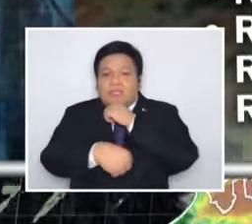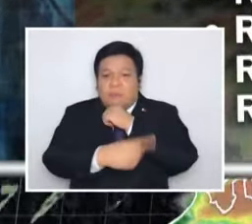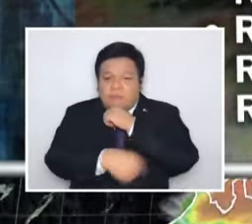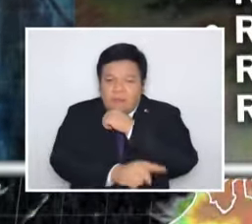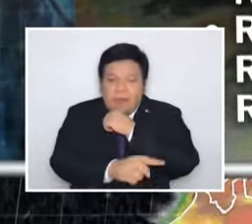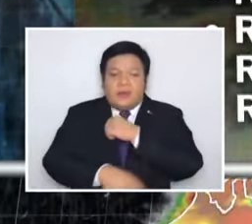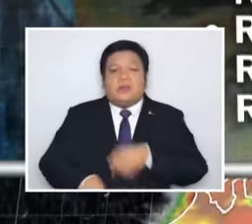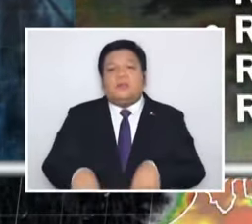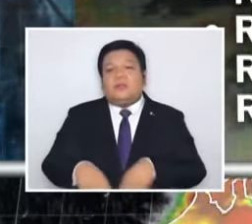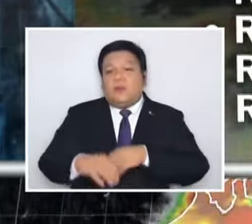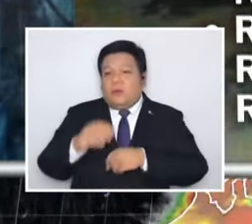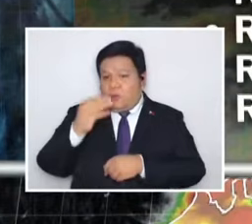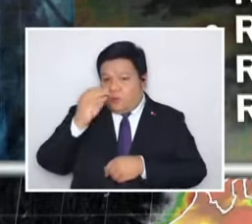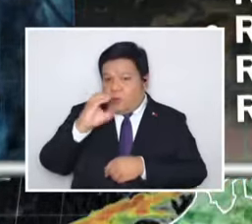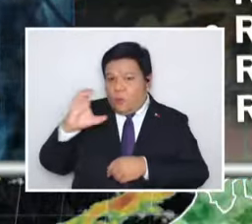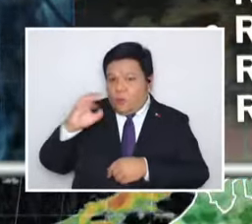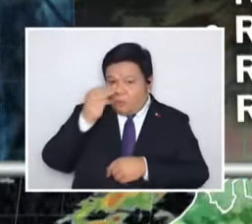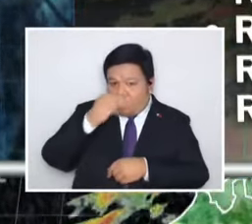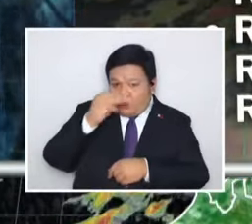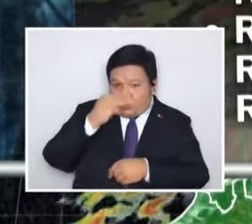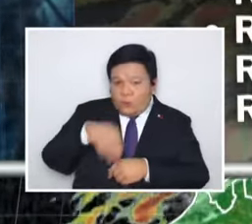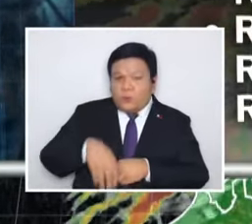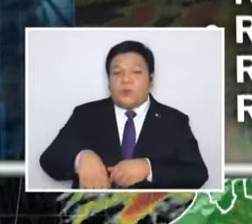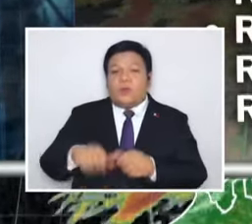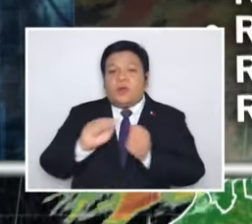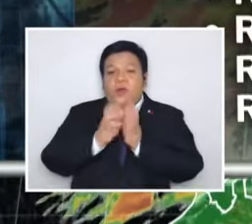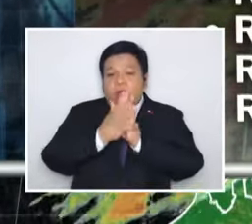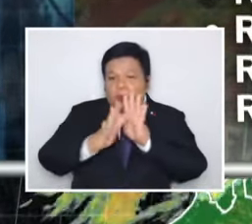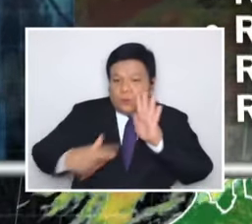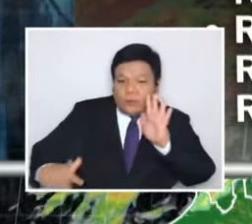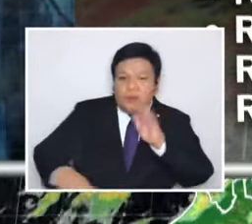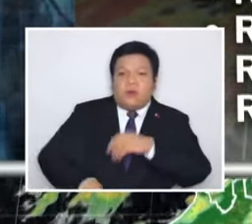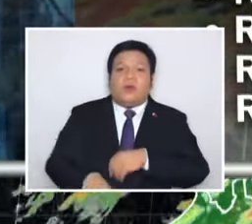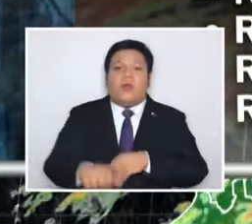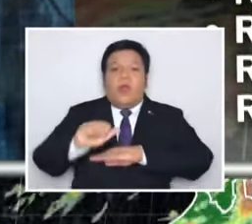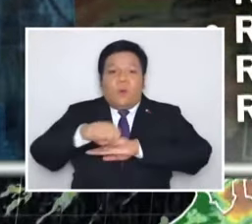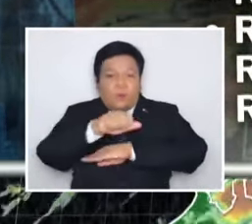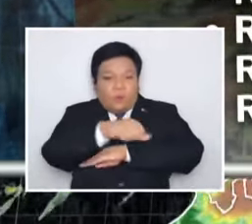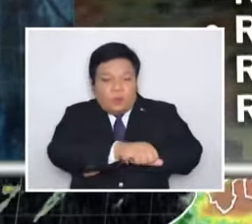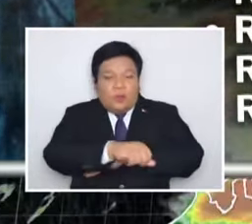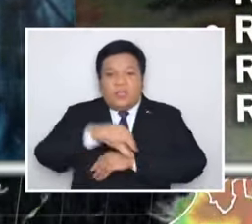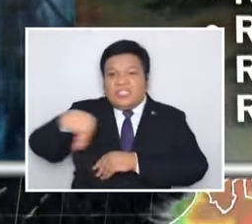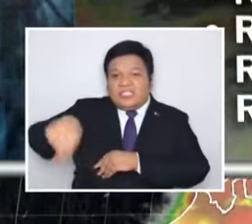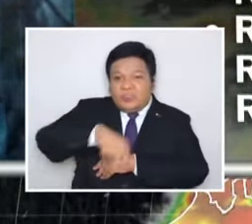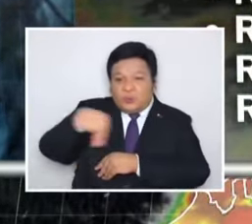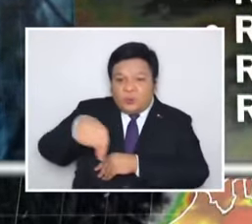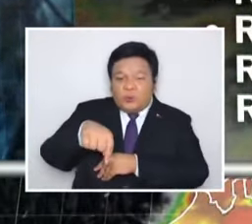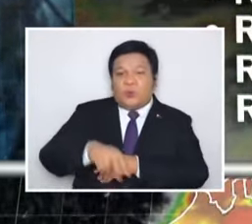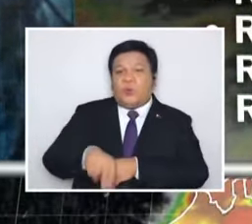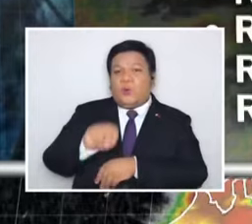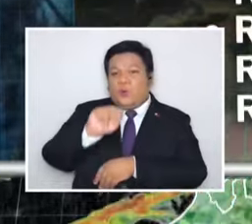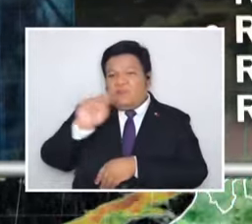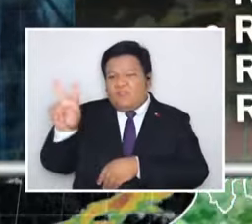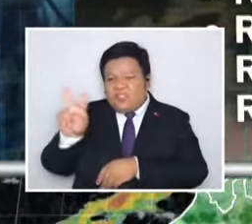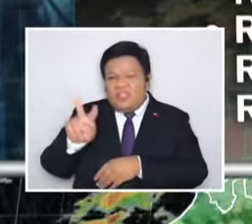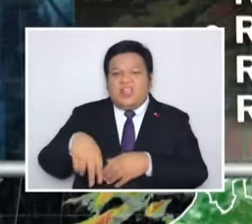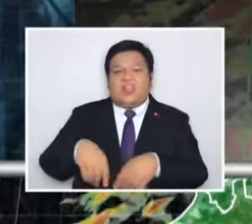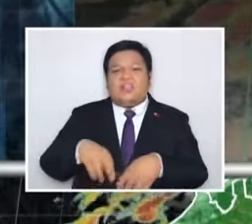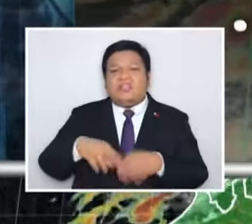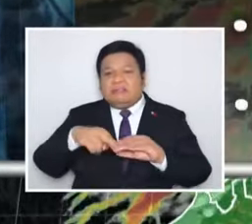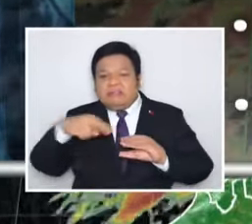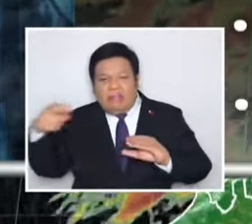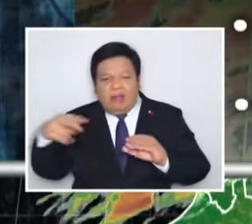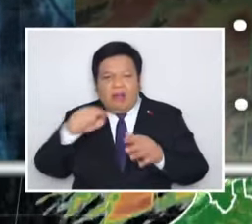Catanduanes, southern portions ng Aurora, Quirino at Nueva Vizcaya, at ang natitirang bahagi ng Rizal, Quezon, Batangas, Oriental